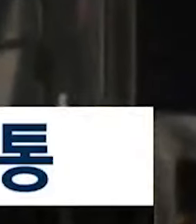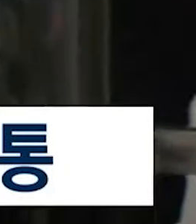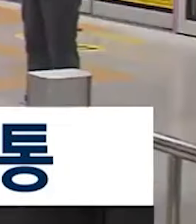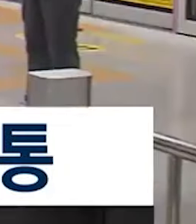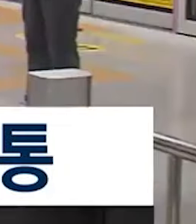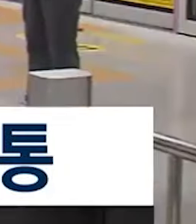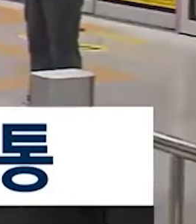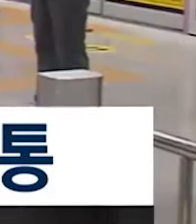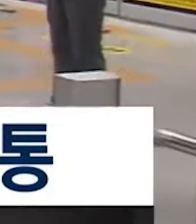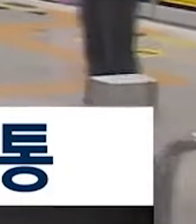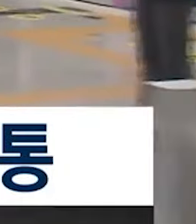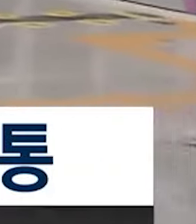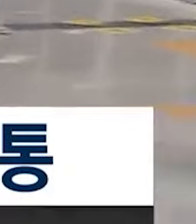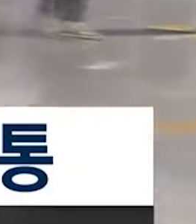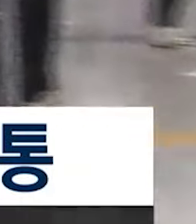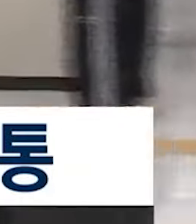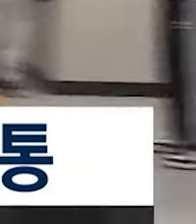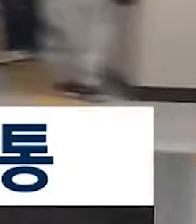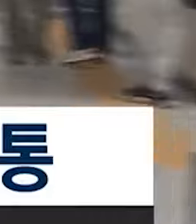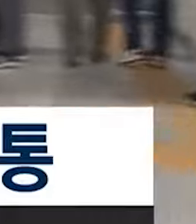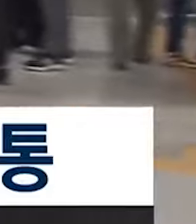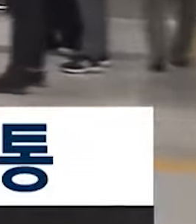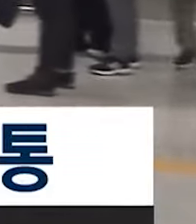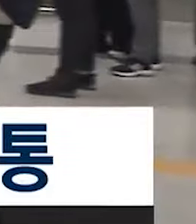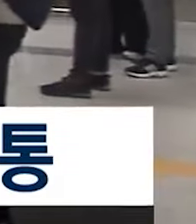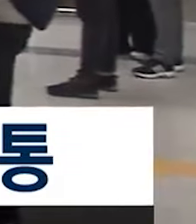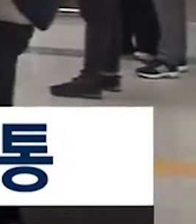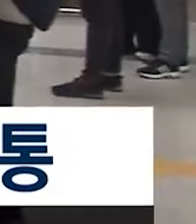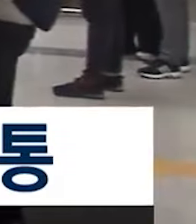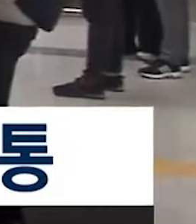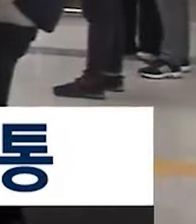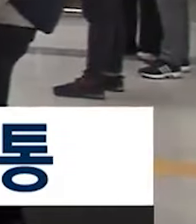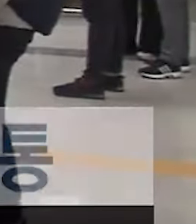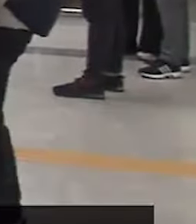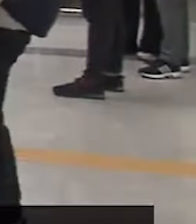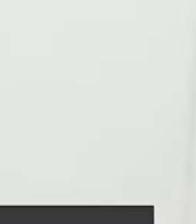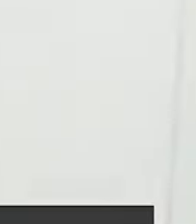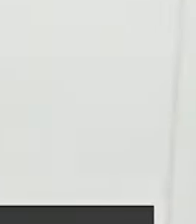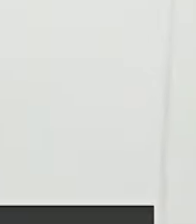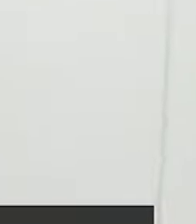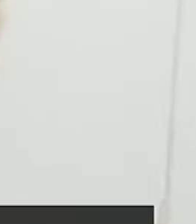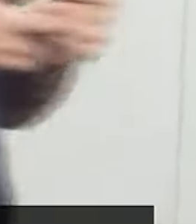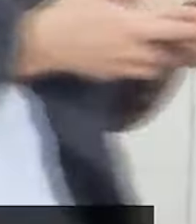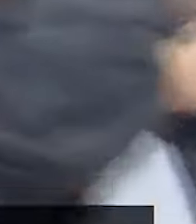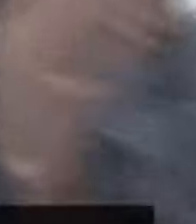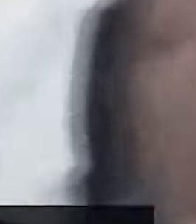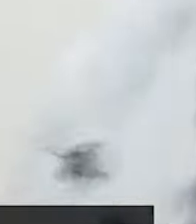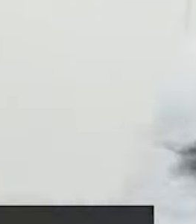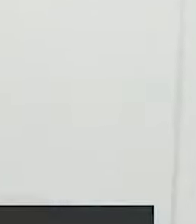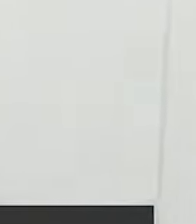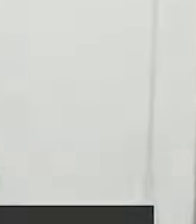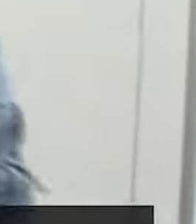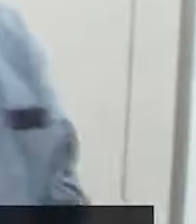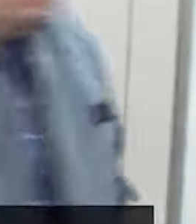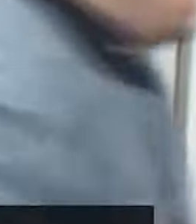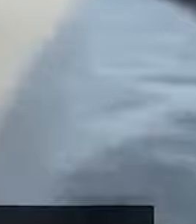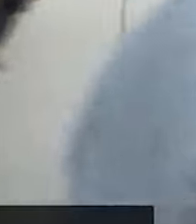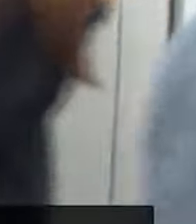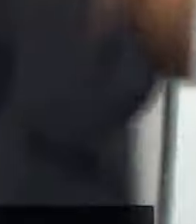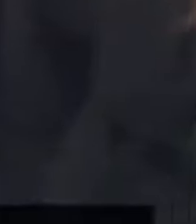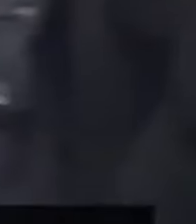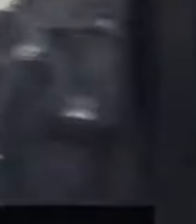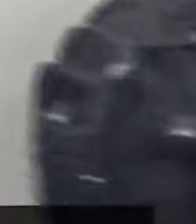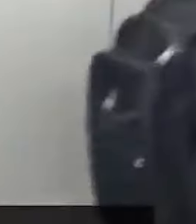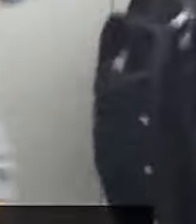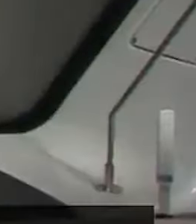시작됐습니다. 새벽 5시 반 첫 차가 출발하고 다음 날 새벽 1시 마지막 차가 도착하며 하루 운행을